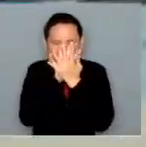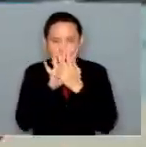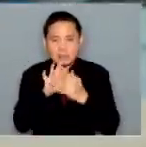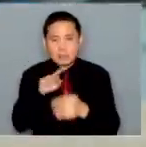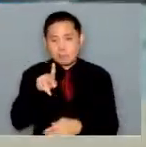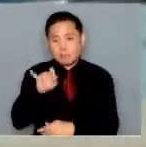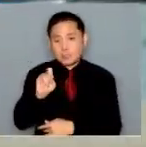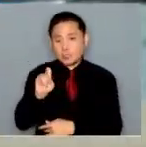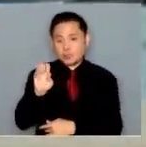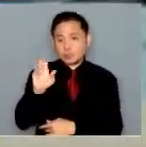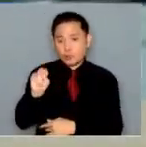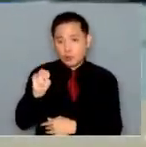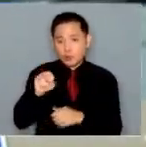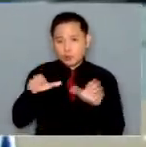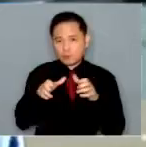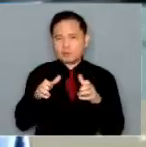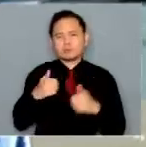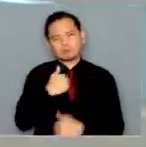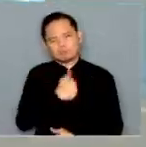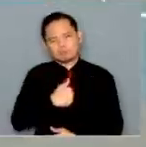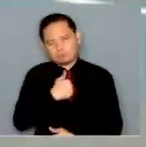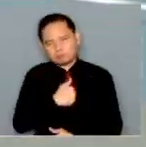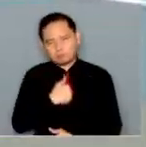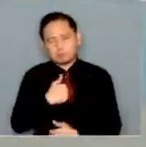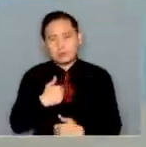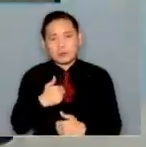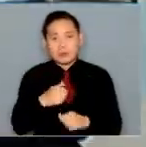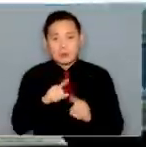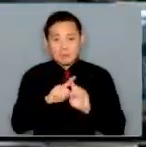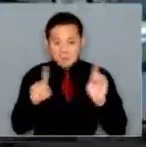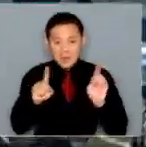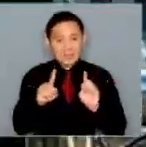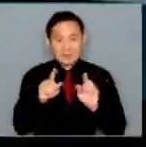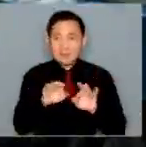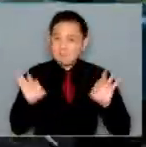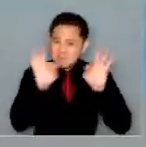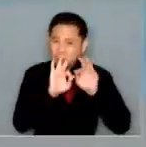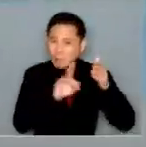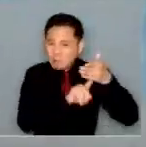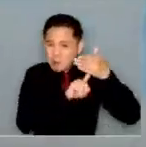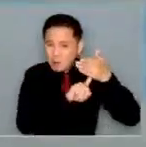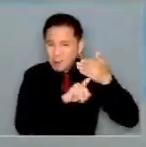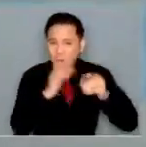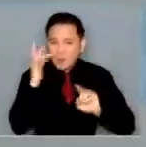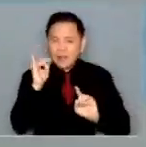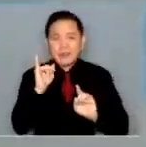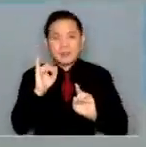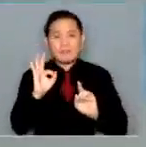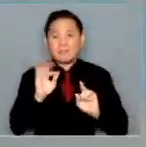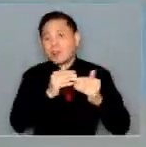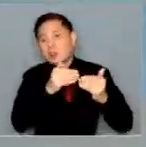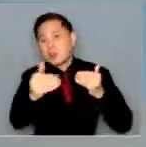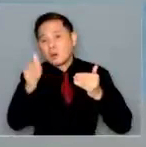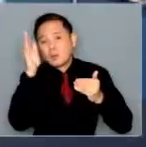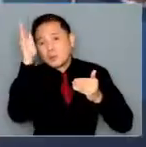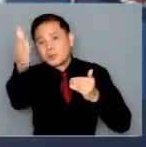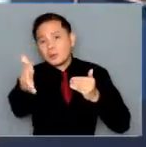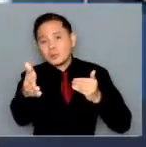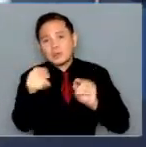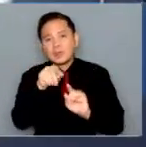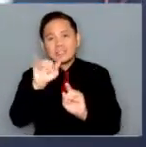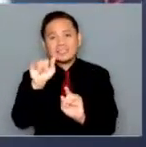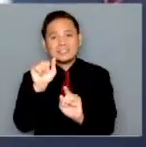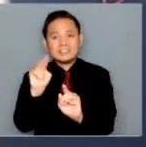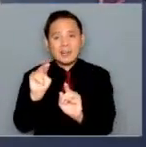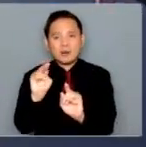naaabalang pasahero. Pero kung hindi raw nila ito gagawin, mas malaking problema ang kakaharapin ng publiko pagpasok ng Enero. Ito pong labang ito ay